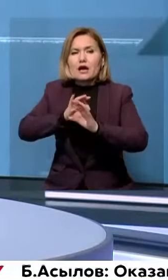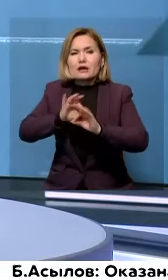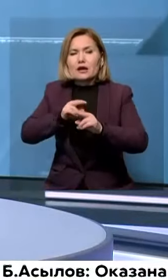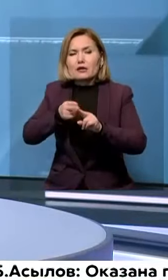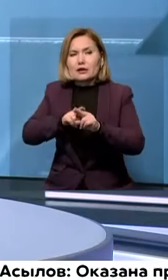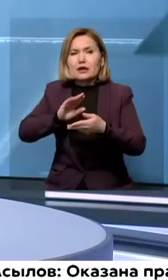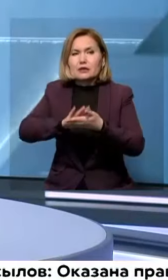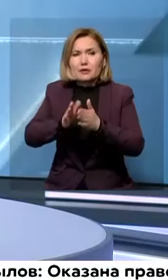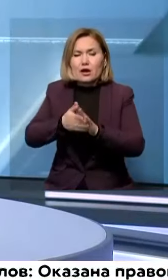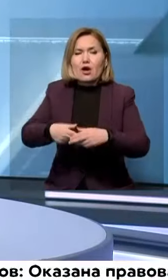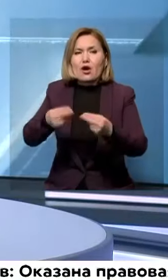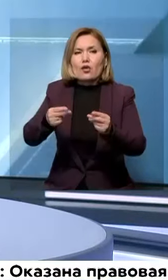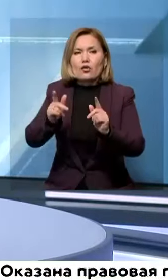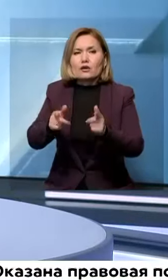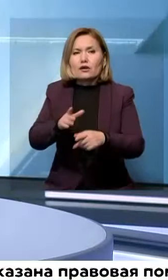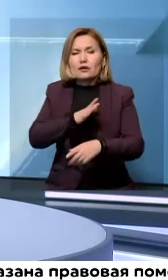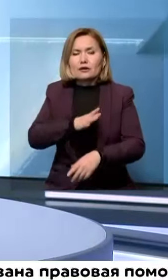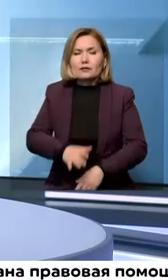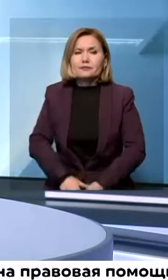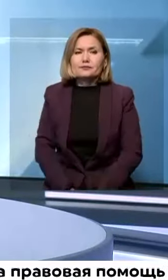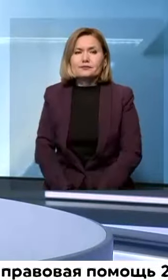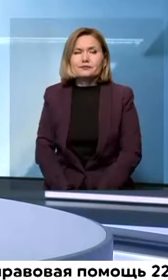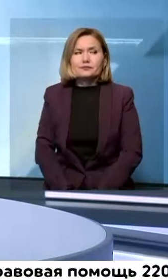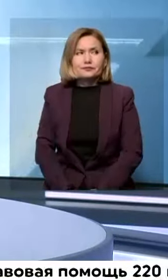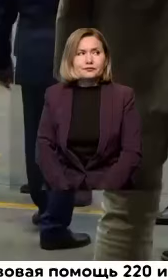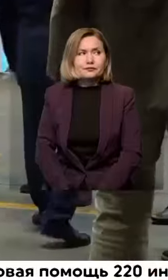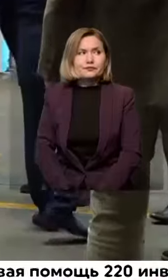талқыланып, бірқатар келісімге қол қойылды.